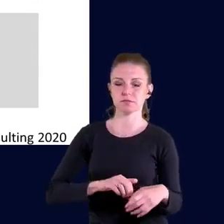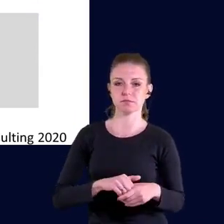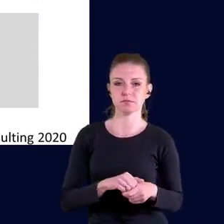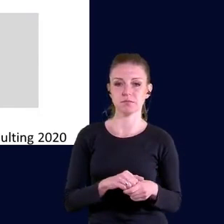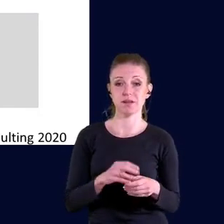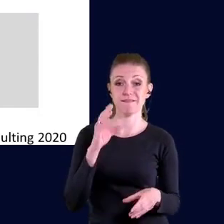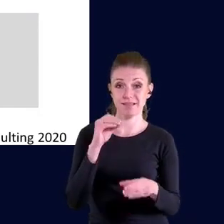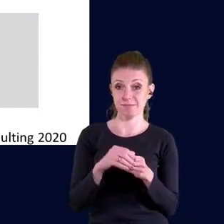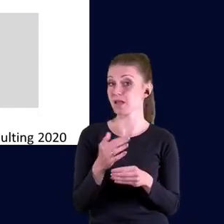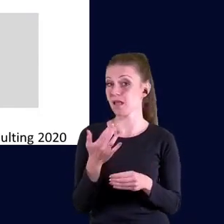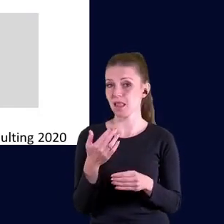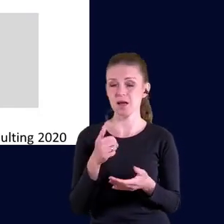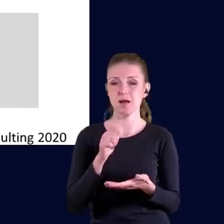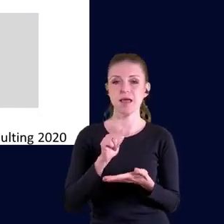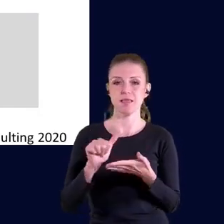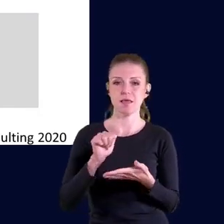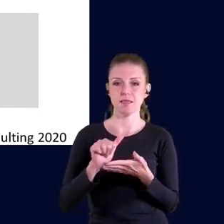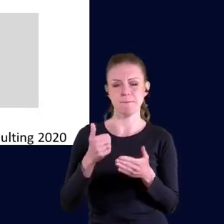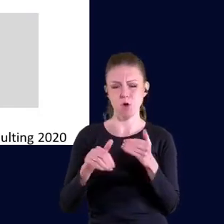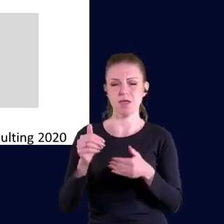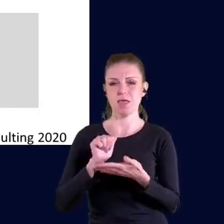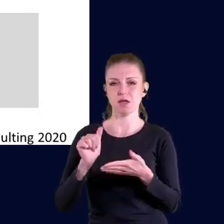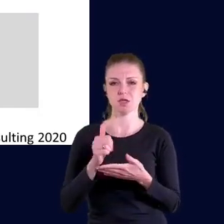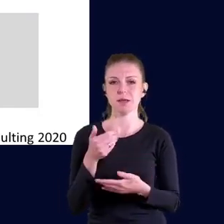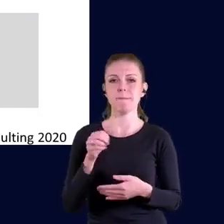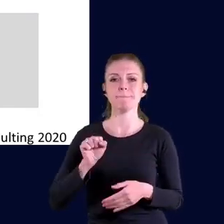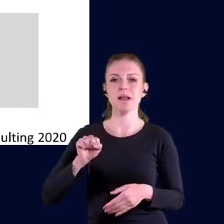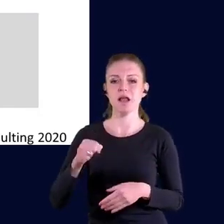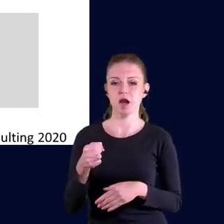ponad 11 miliardów euro rocznie i